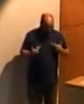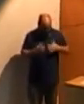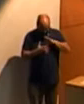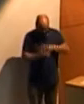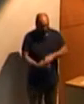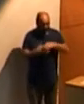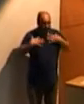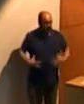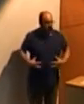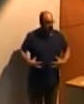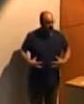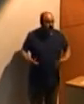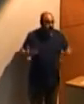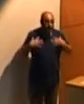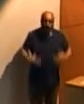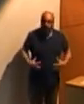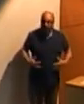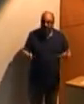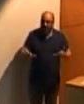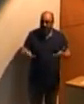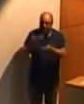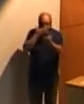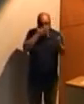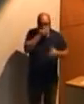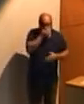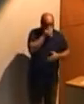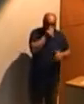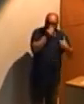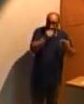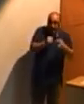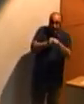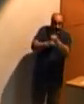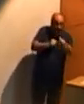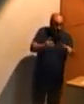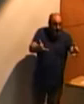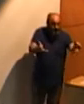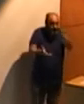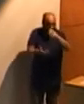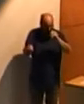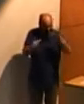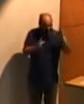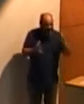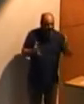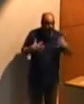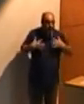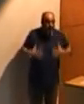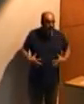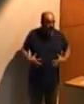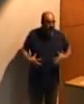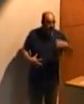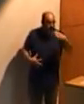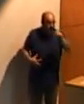notre corps alors le corps c'est quoi si je ne nous demande je vous demande de penser à la notion de corps